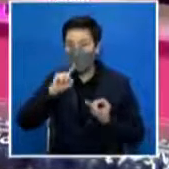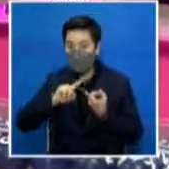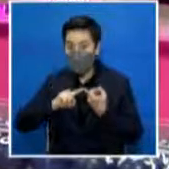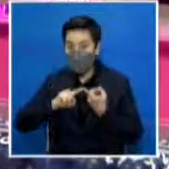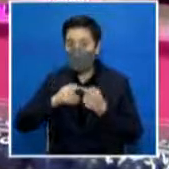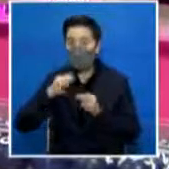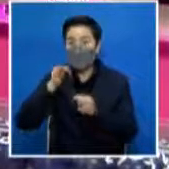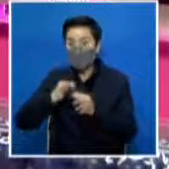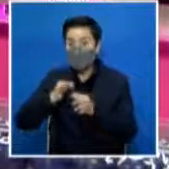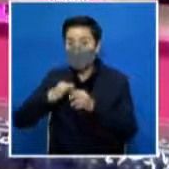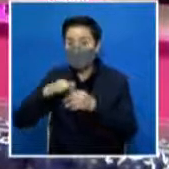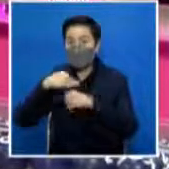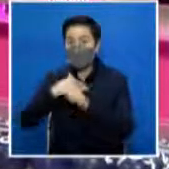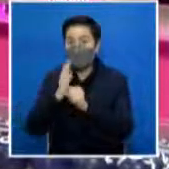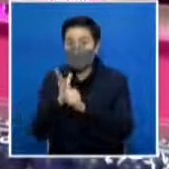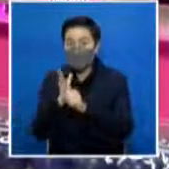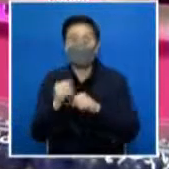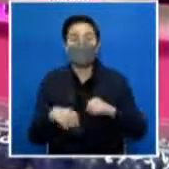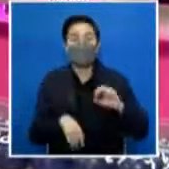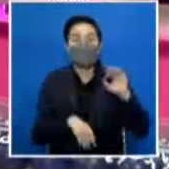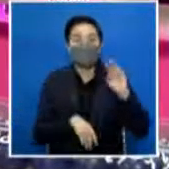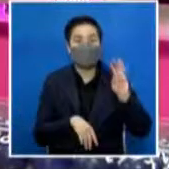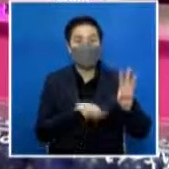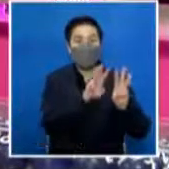ของธนาคารออมสินนะคะ